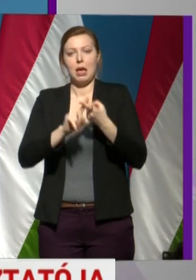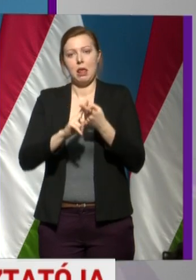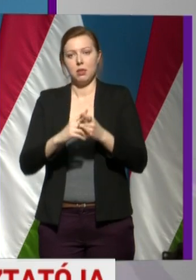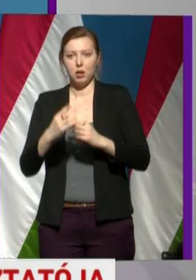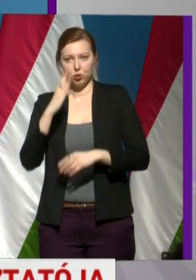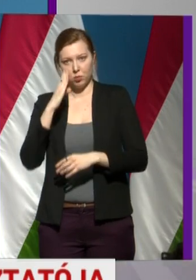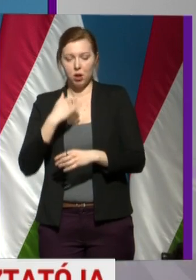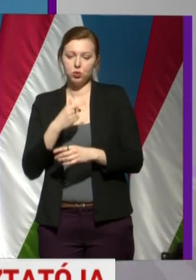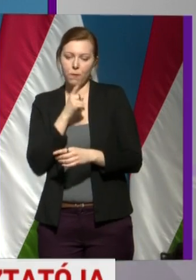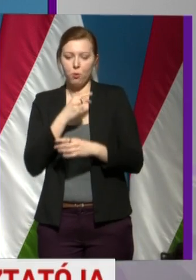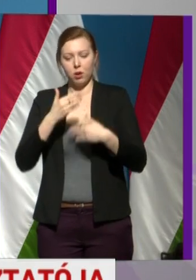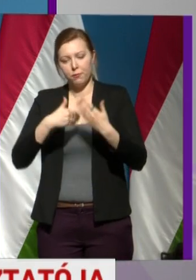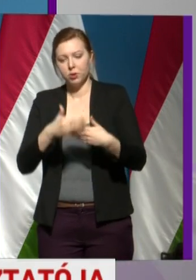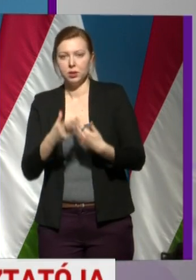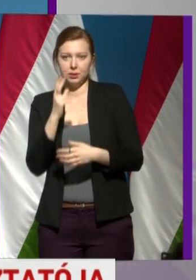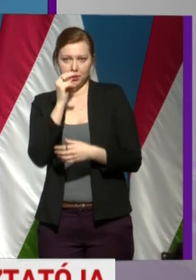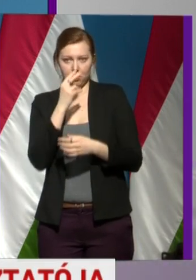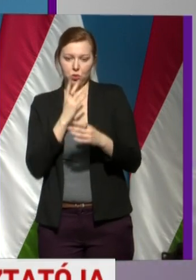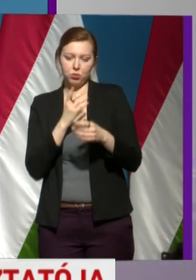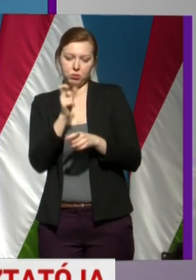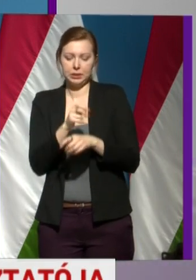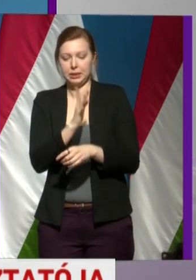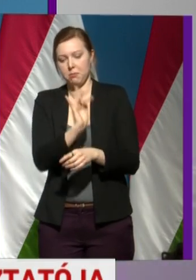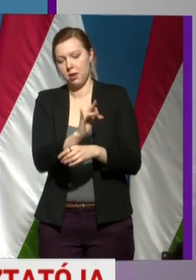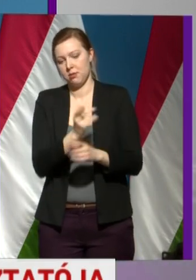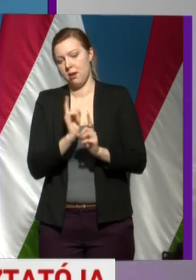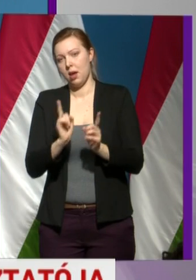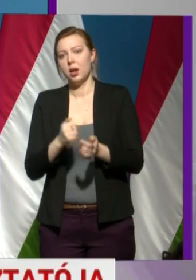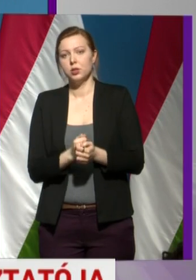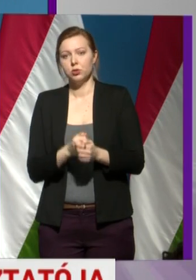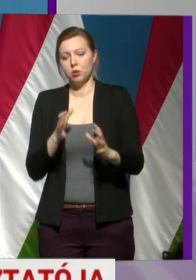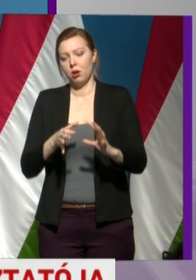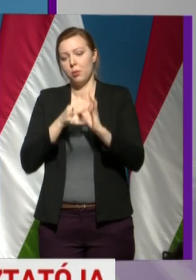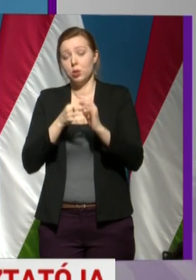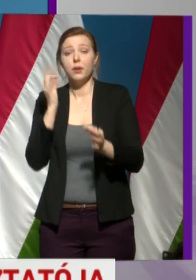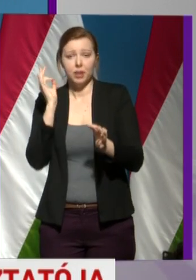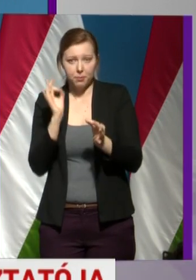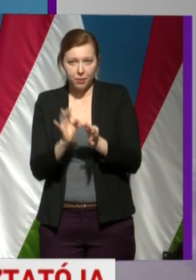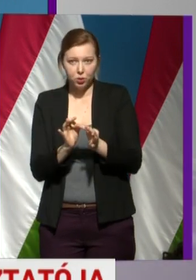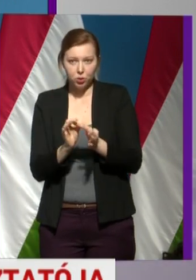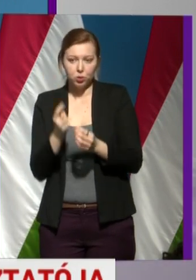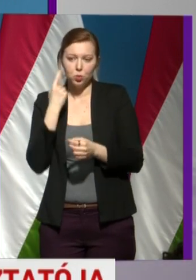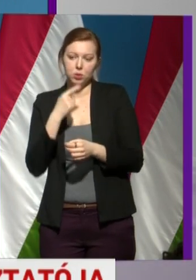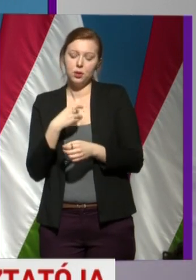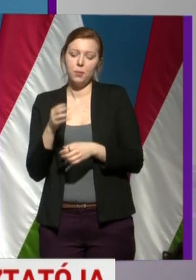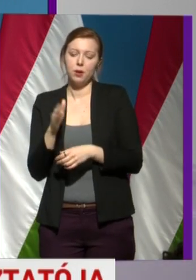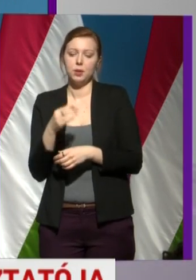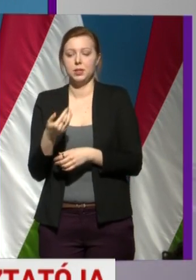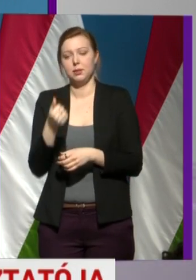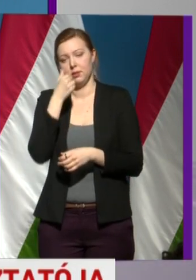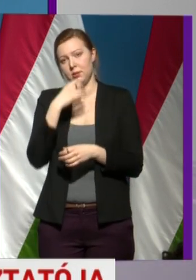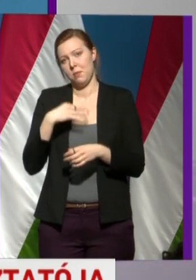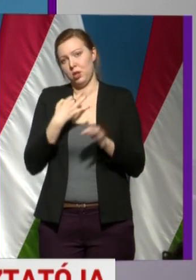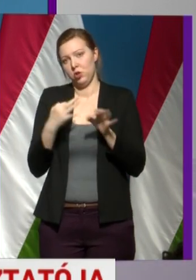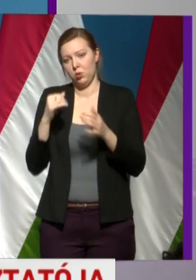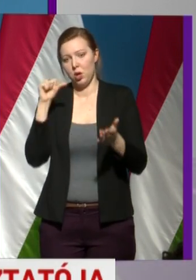folytatni ezzel a kollégámmal szemben az eljárást, és igen, megtörtént a kapcsolatfelvétel, legalábbis úgy tudom, hogy a Nemzeti Népegészségügyi Központ intézkedett